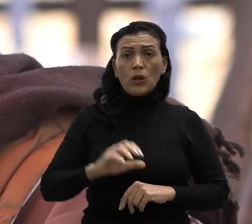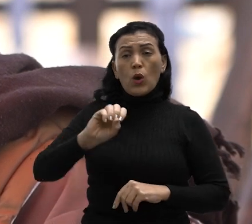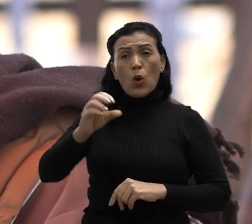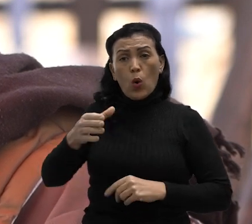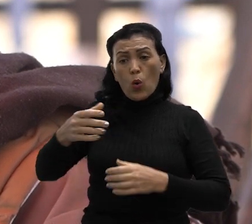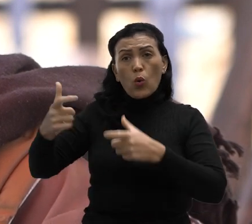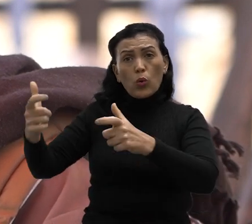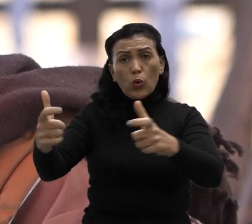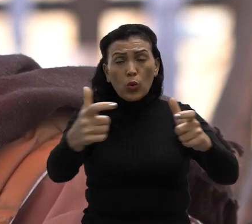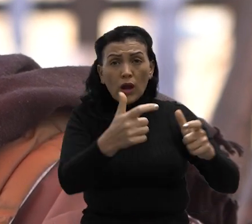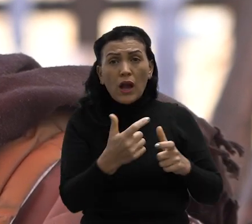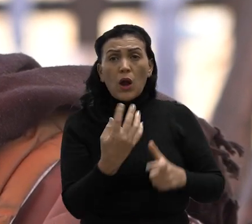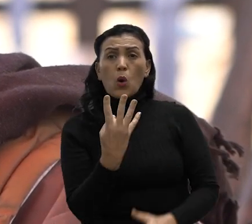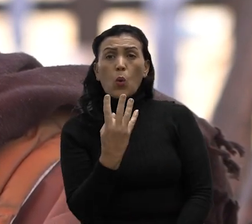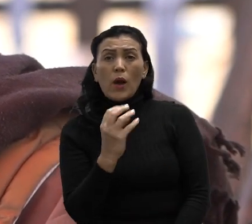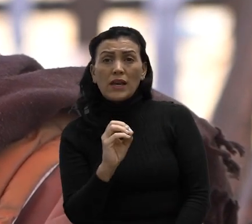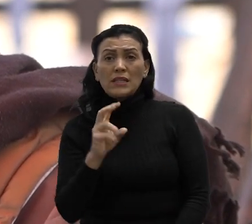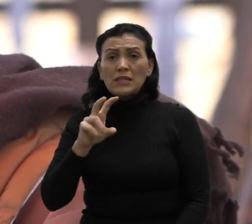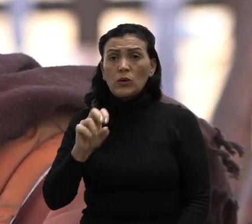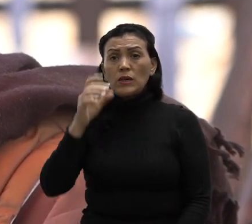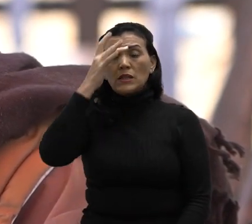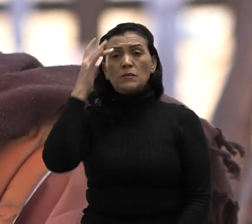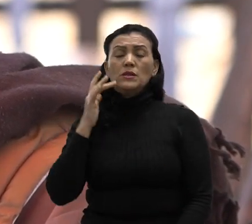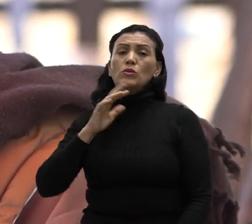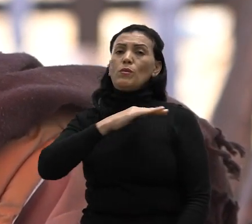نفر ميتين شقف